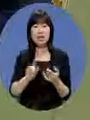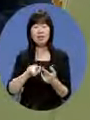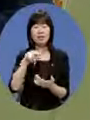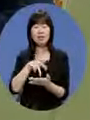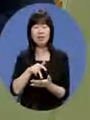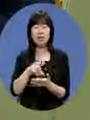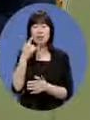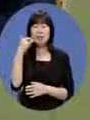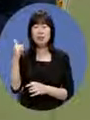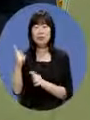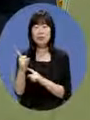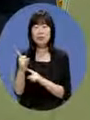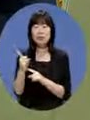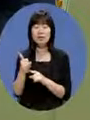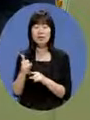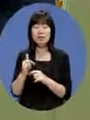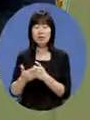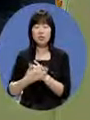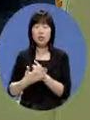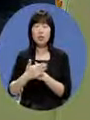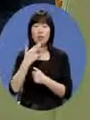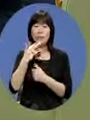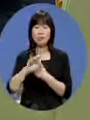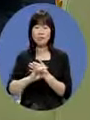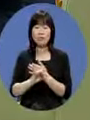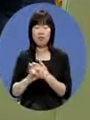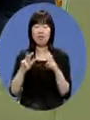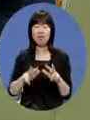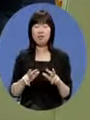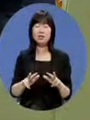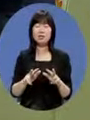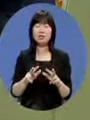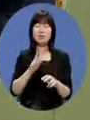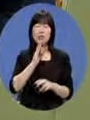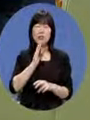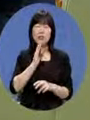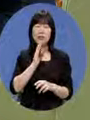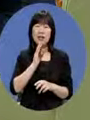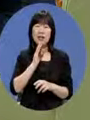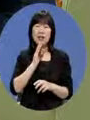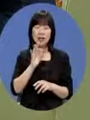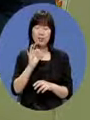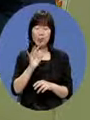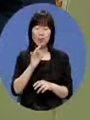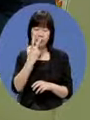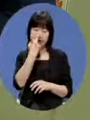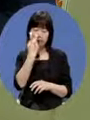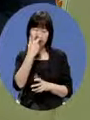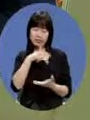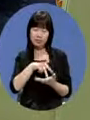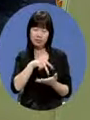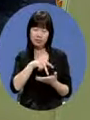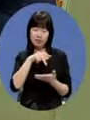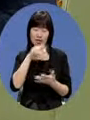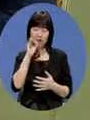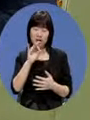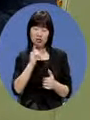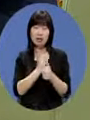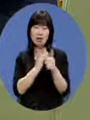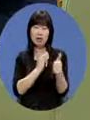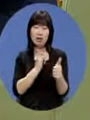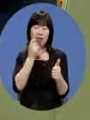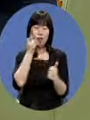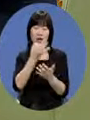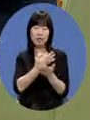정말 이 부모님이 어떻게 도움을 주지 않고서는 이게 굉장히 줘 뭐 좀 제테크 입장에서 간단하게 보면요 남편의